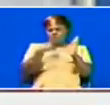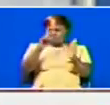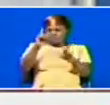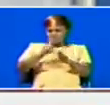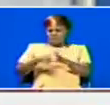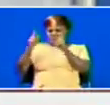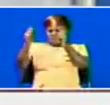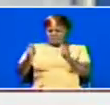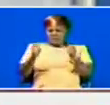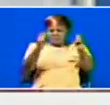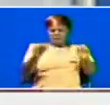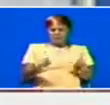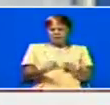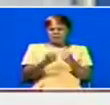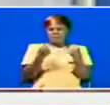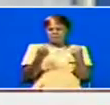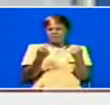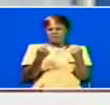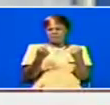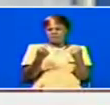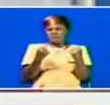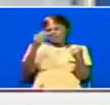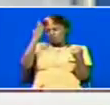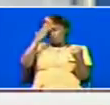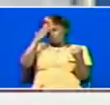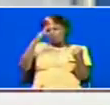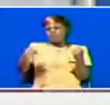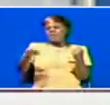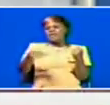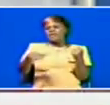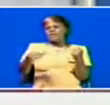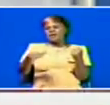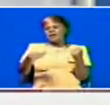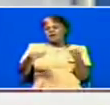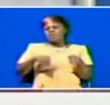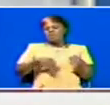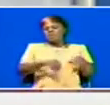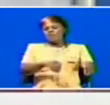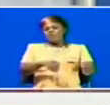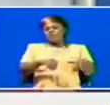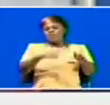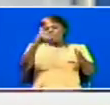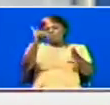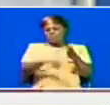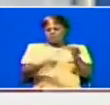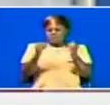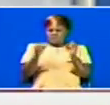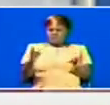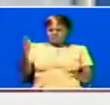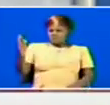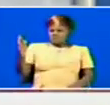maandamano utakapotokea huwa ni mahali patajulikana, njia itakayofuatwa, na iwapo kuna